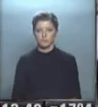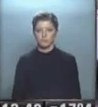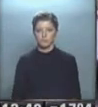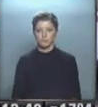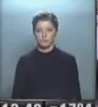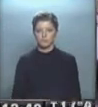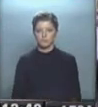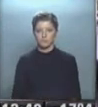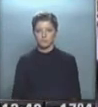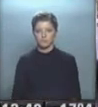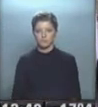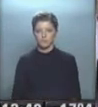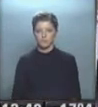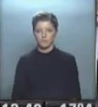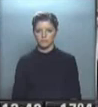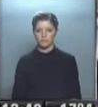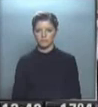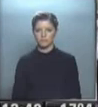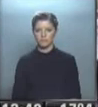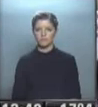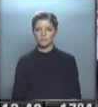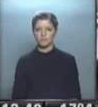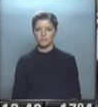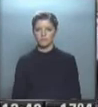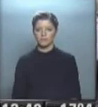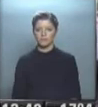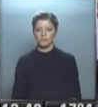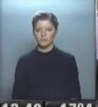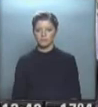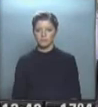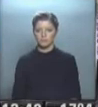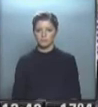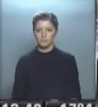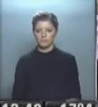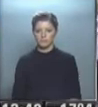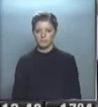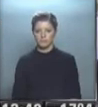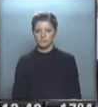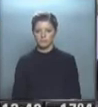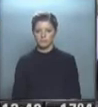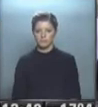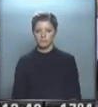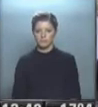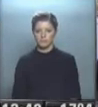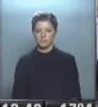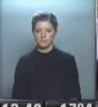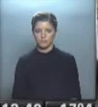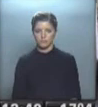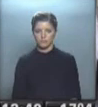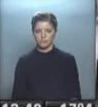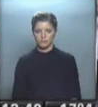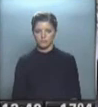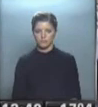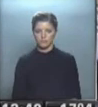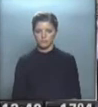الشباب بدنا نشوف هنا يعني ما يحتاج ان نقول ولا ما يحتاج ان هم اذا كانوا مع سواقين متعرضين للتحرش وللغزل وزي